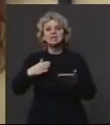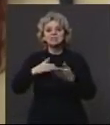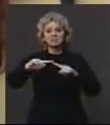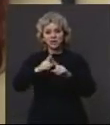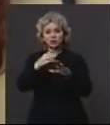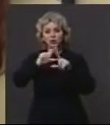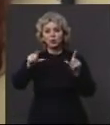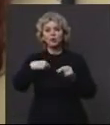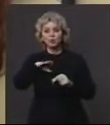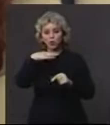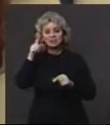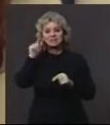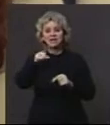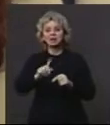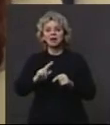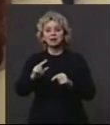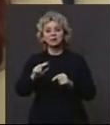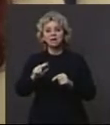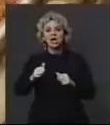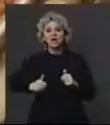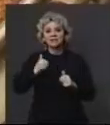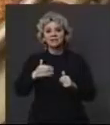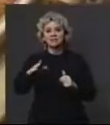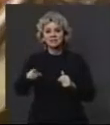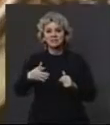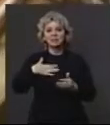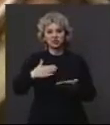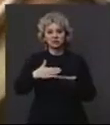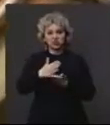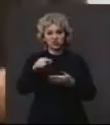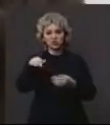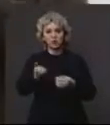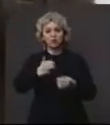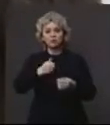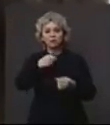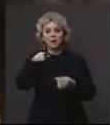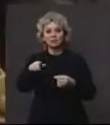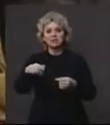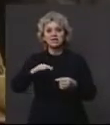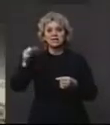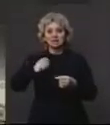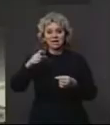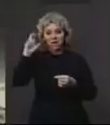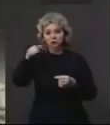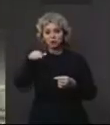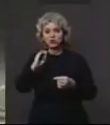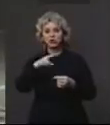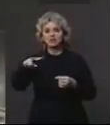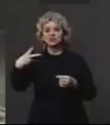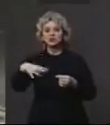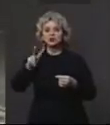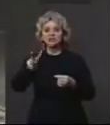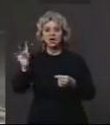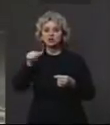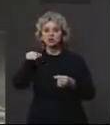техникуме, как бы, ну, многое знаем, как бы, и гордимся нашими ветеранами. Хочется попробовать солдатской каши. В июле 42-го в